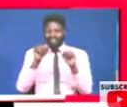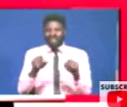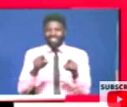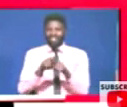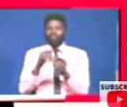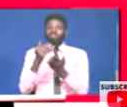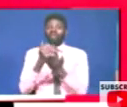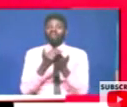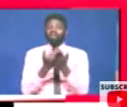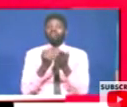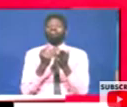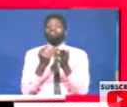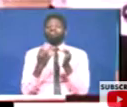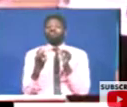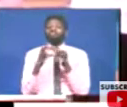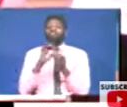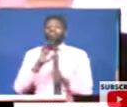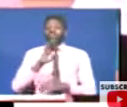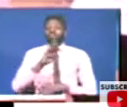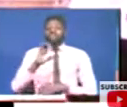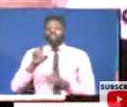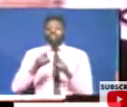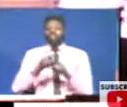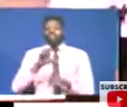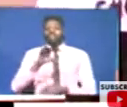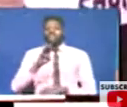BBC and the CBS.